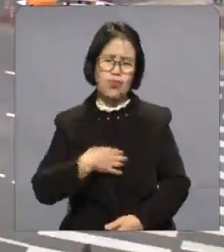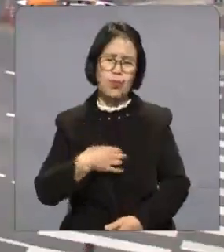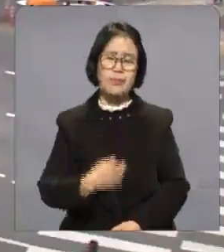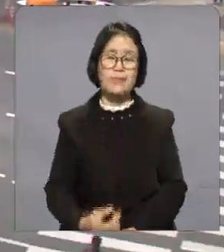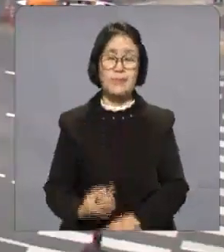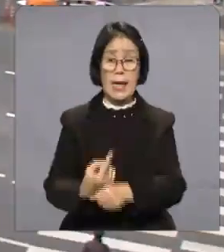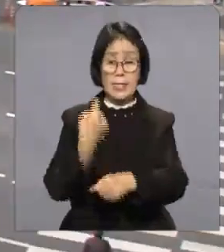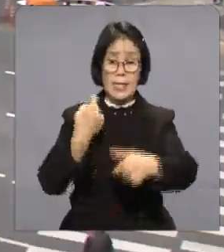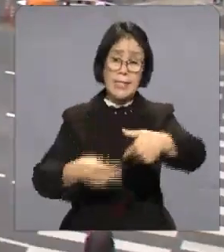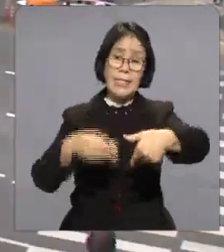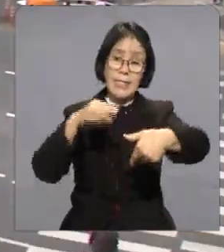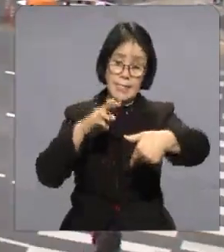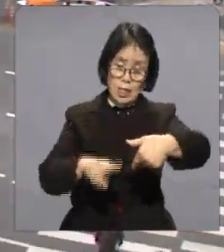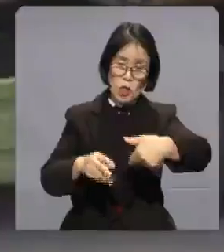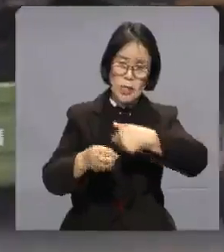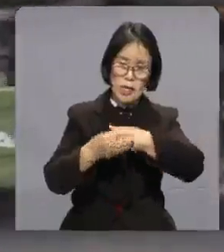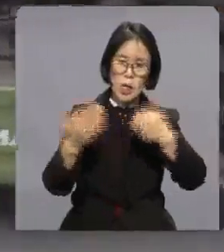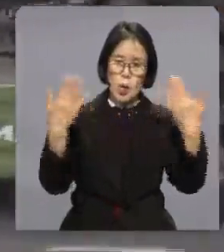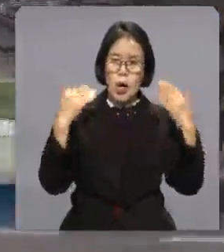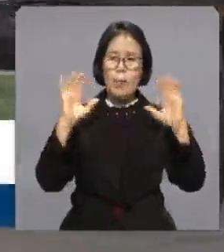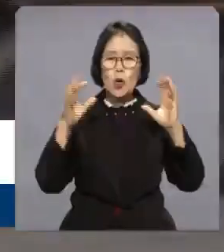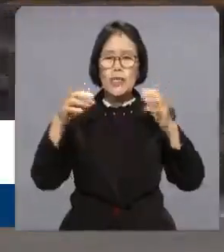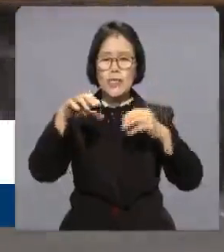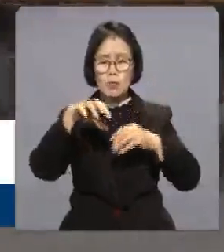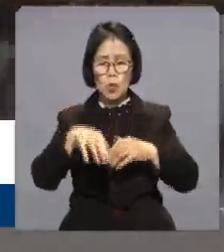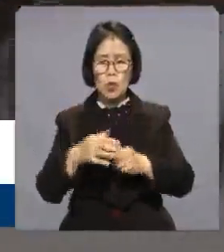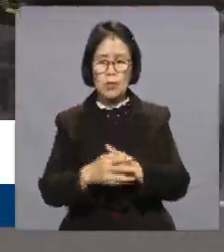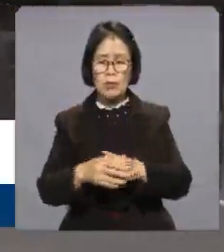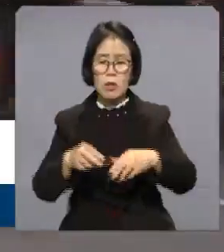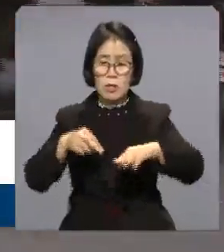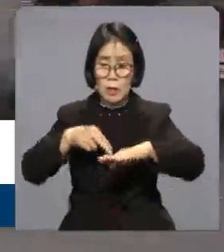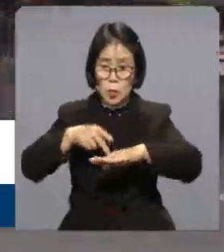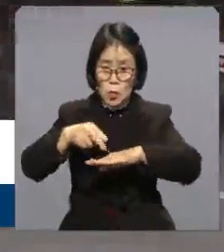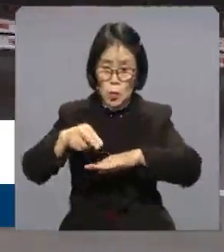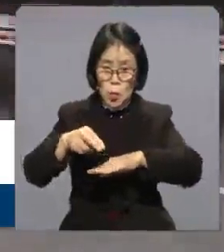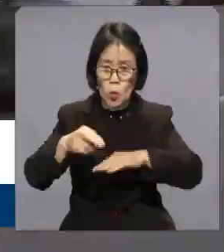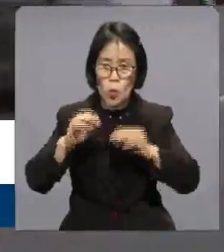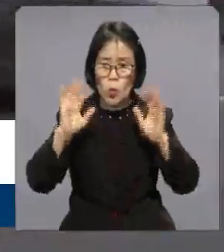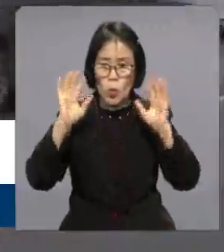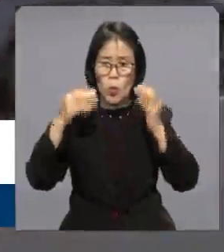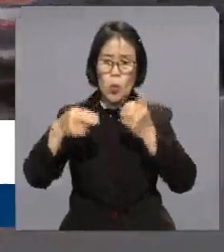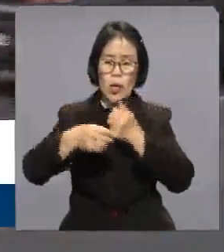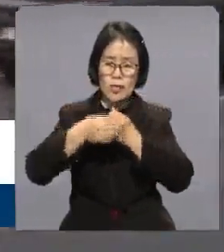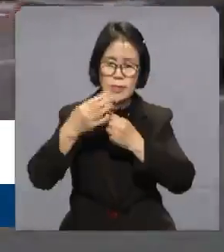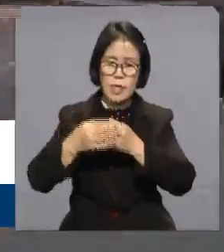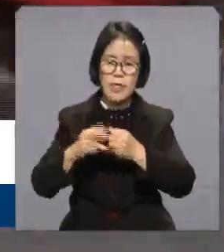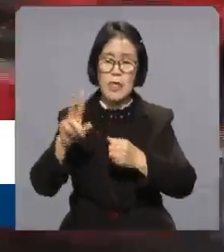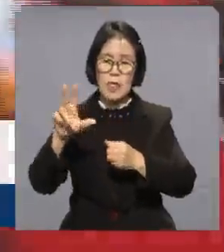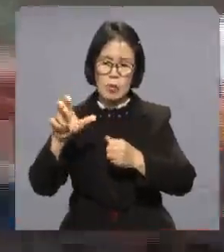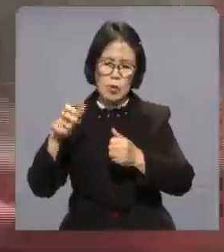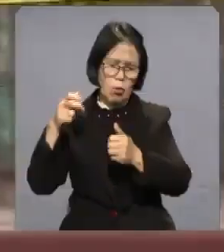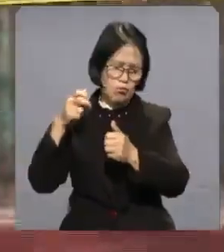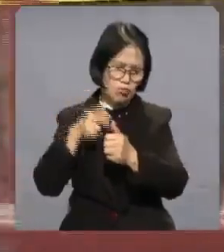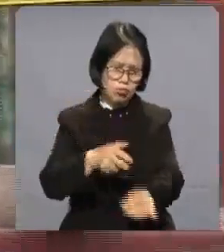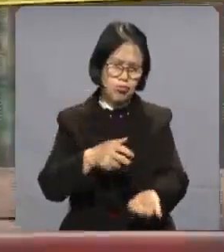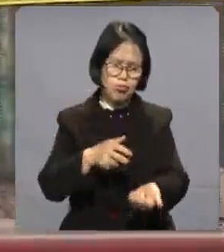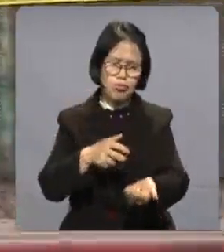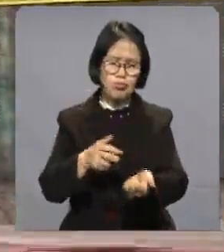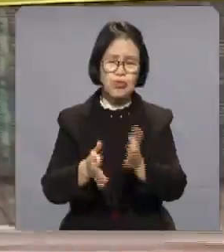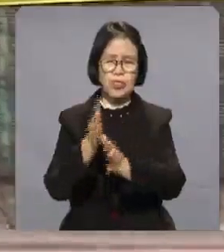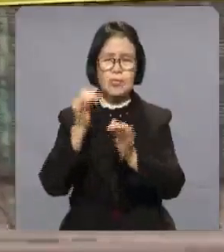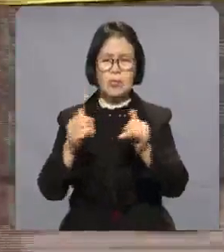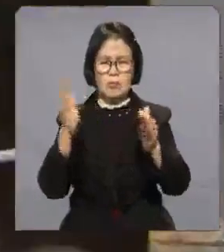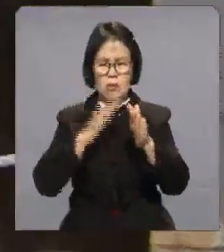지난해 인천 신광초등학교 앞 어린이보호구역에서도 횡단보도를 건너던 초등학생이 25톤 화물차에 치여 숨져 시민들의